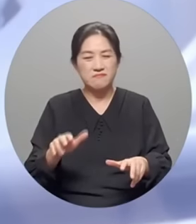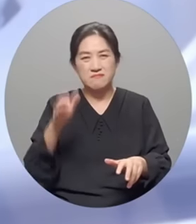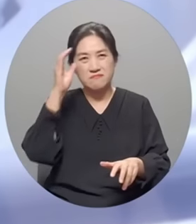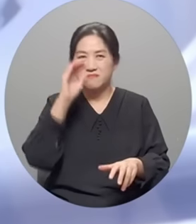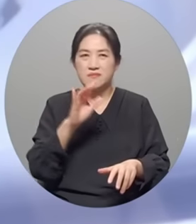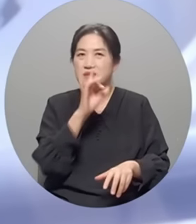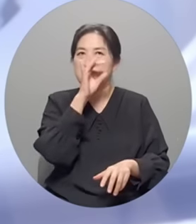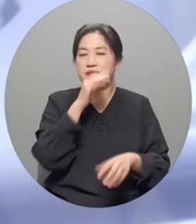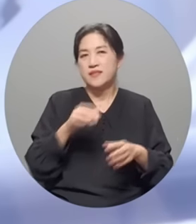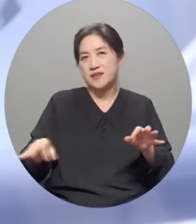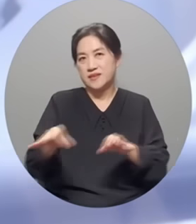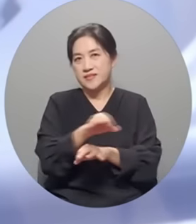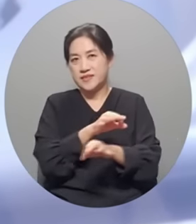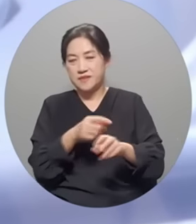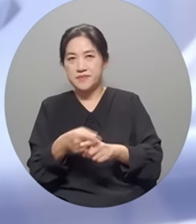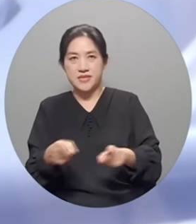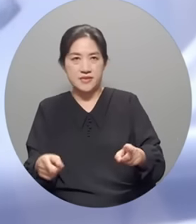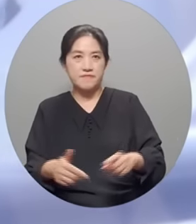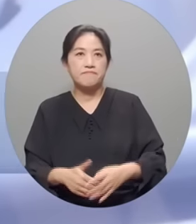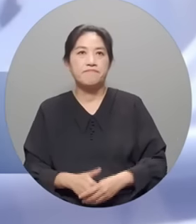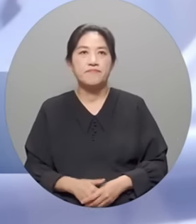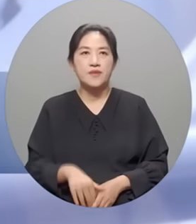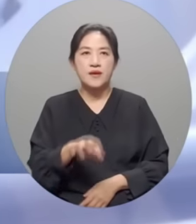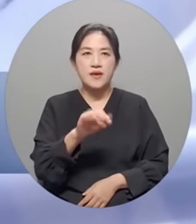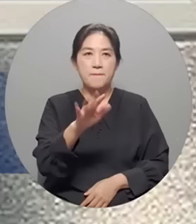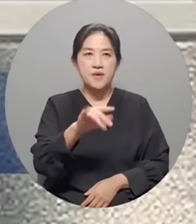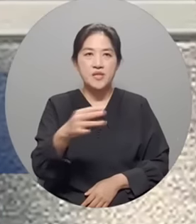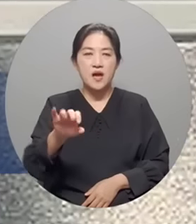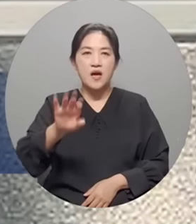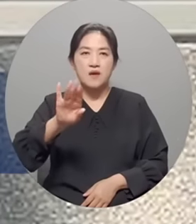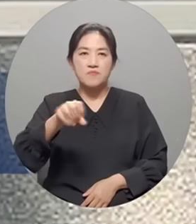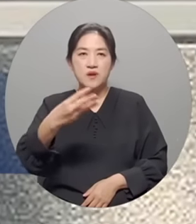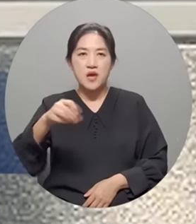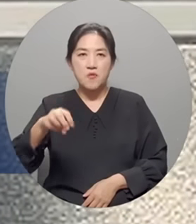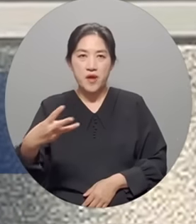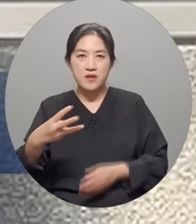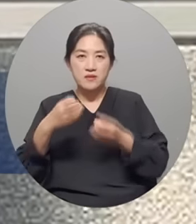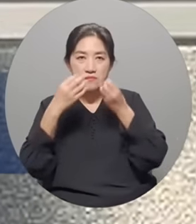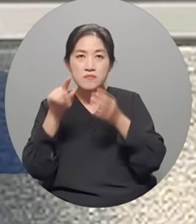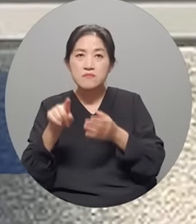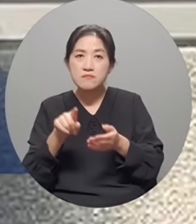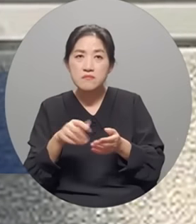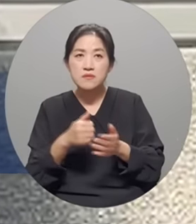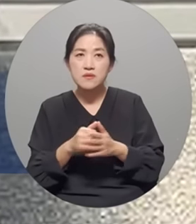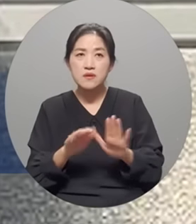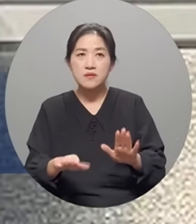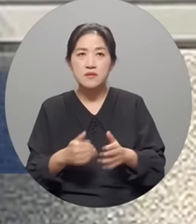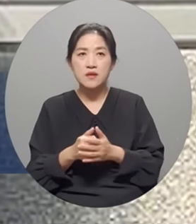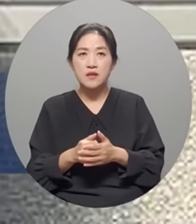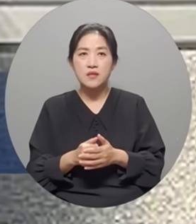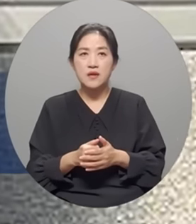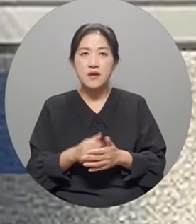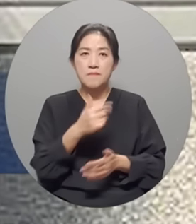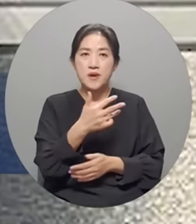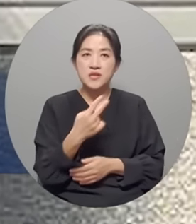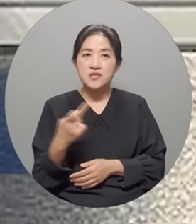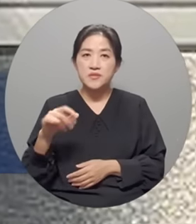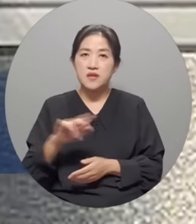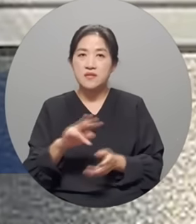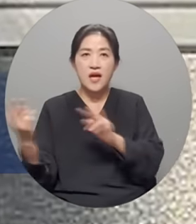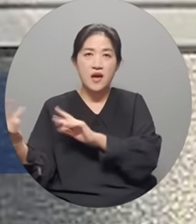게 시장의 판단입니다. 엔비디아 그 블랙의 신제품에 대한 건 다 지금 이번에 기존 8단에서 12단으로 바뀌었거든요.